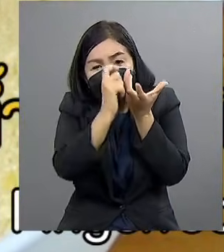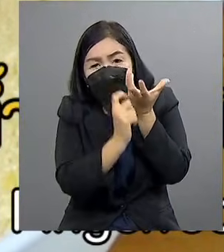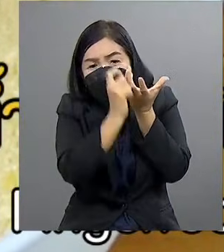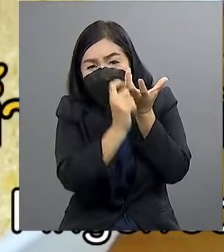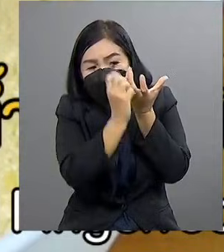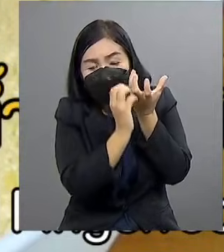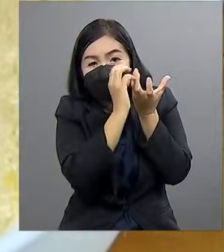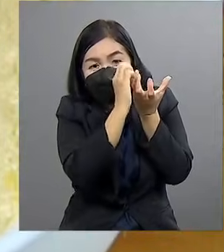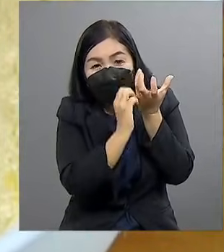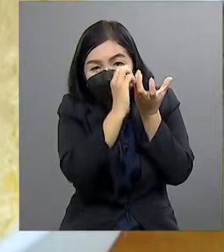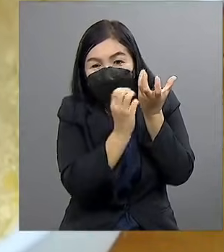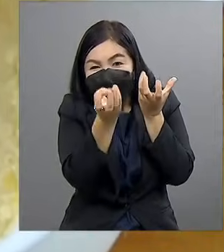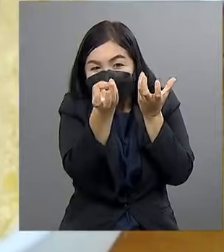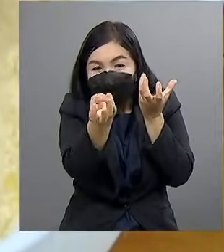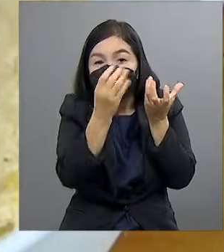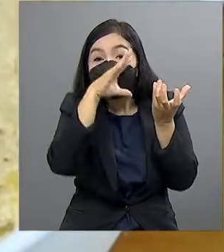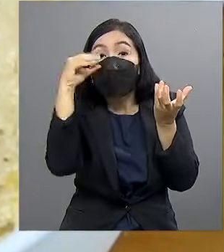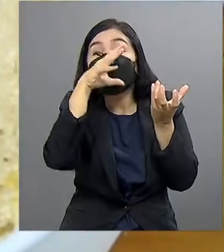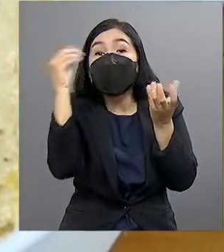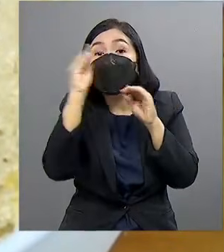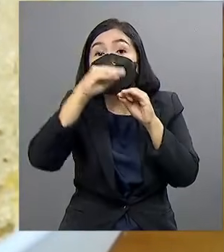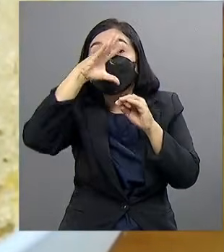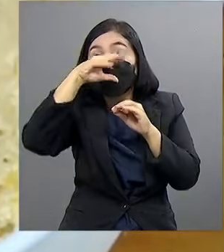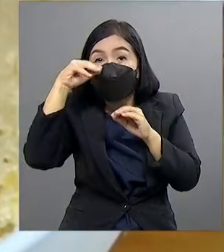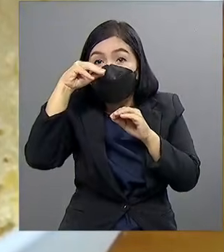กระชายปั่นละเอียดบีบน้ำออกแล้วนะ